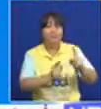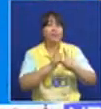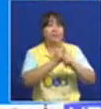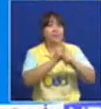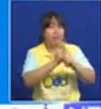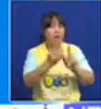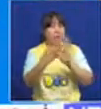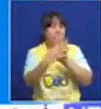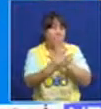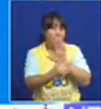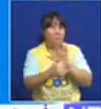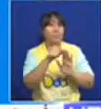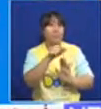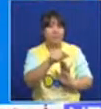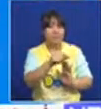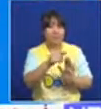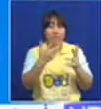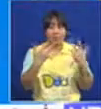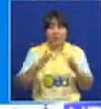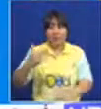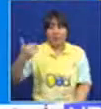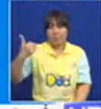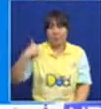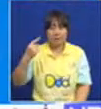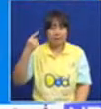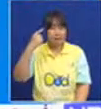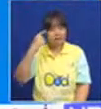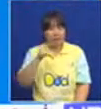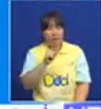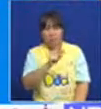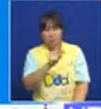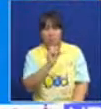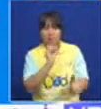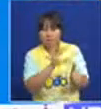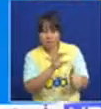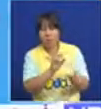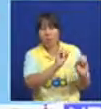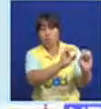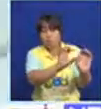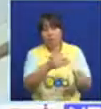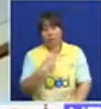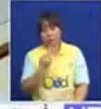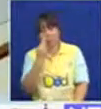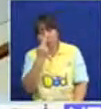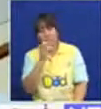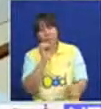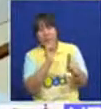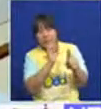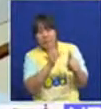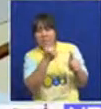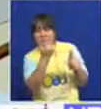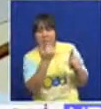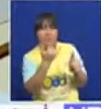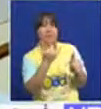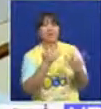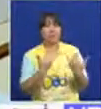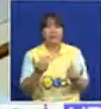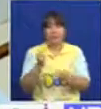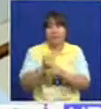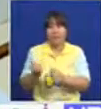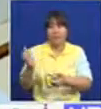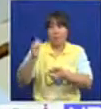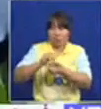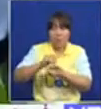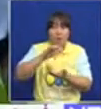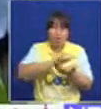ที่อบรมคุณครูนะคะแล้วก็จะมีการฟีดแบ็กให้กับคุณครูในการสอนแต่ละครั้ง ภายหลังจากการดำเนินการร่วมกันระหว่าง